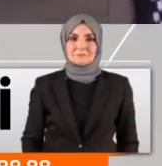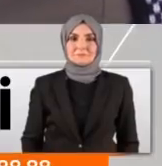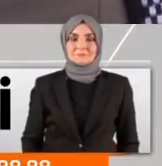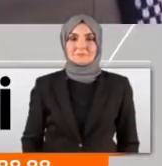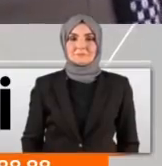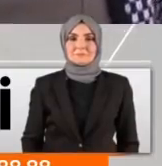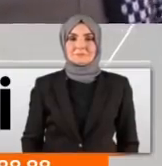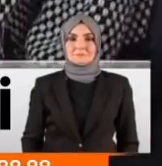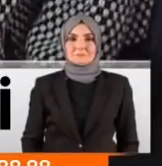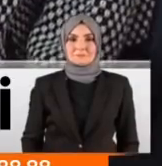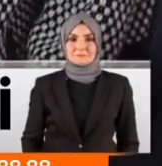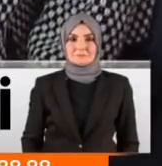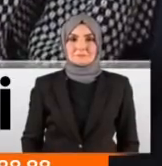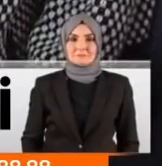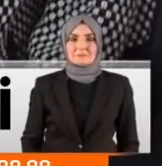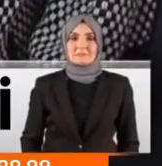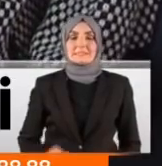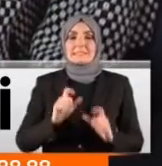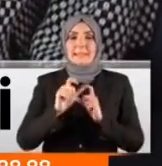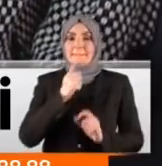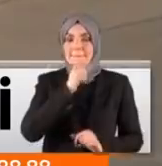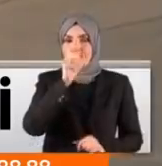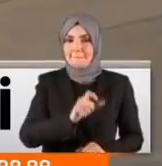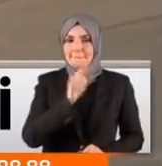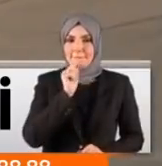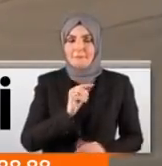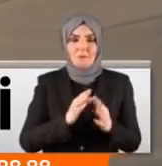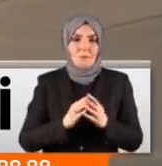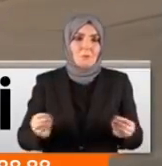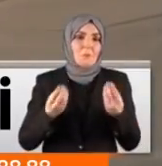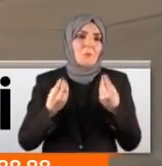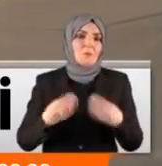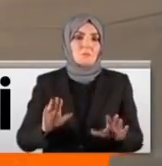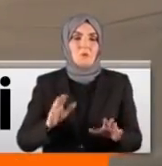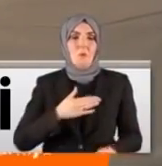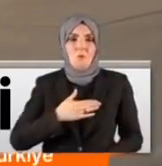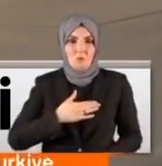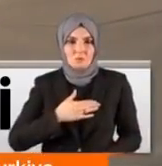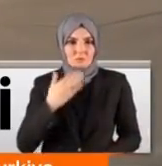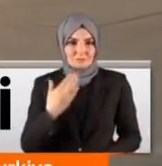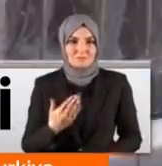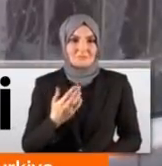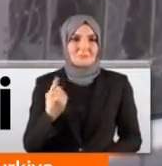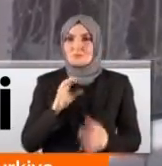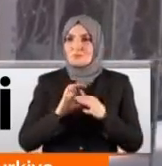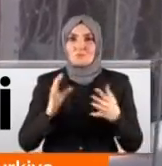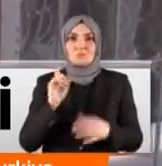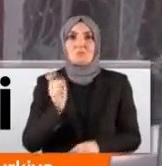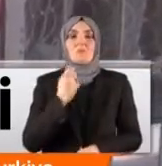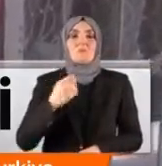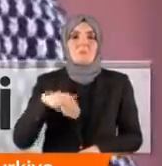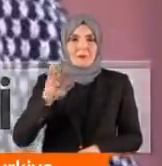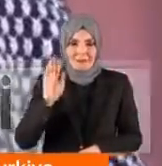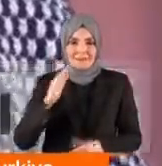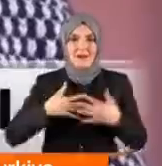altı tane kaburgam kırıldı Selim Karaoğlu bir türlü geçmeyen Öksürüğü ne çare bulamayınca öğrendi kaburgalarının durumunu 5 ay